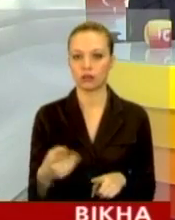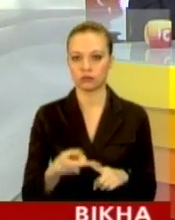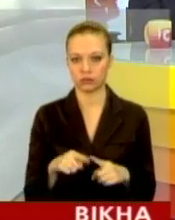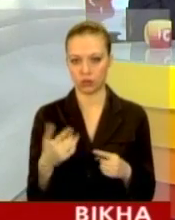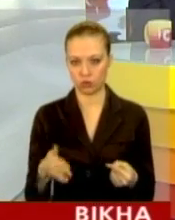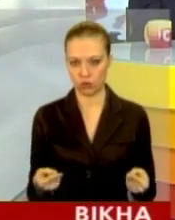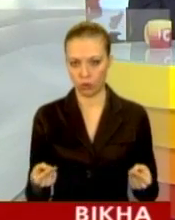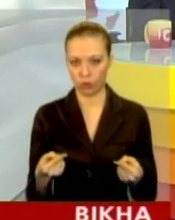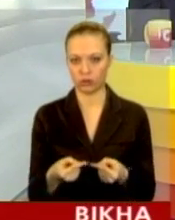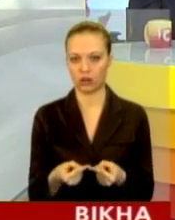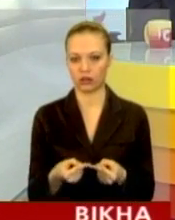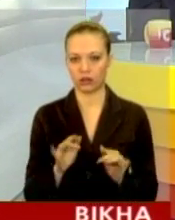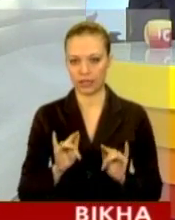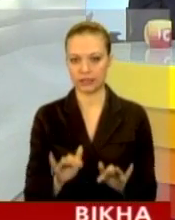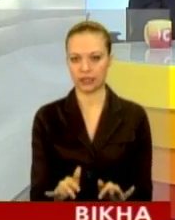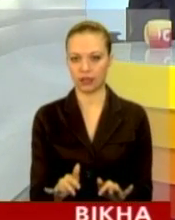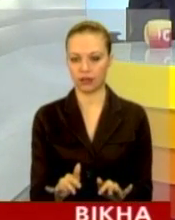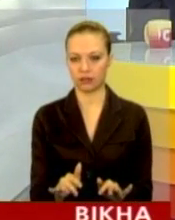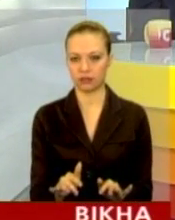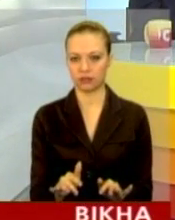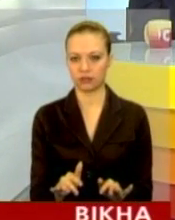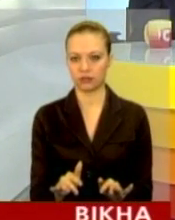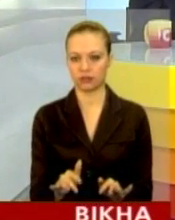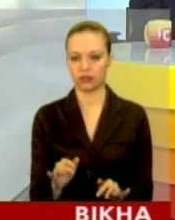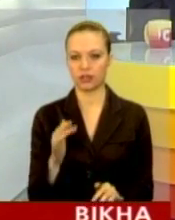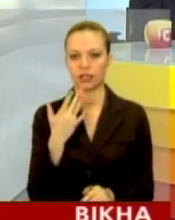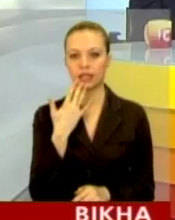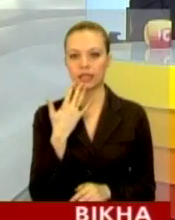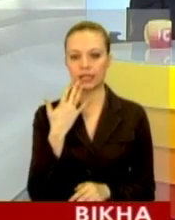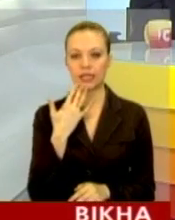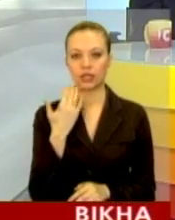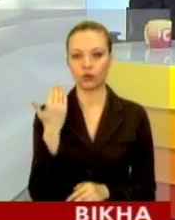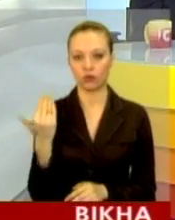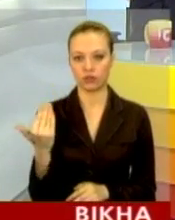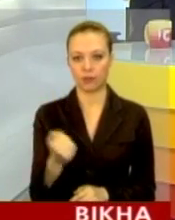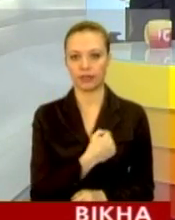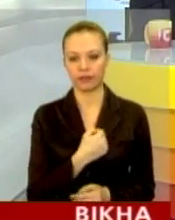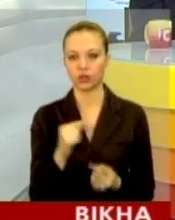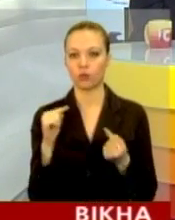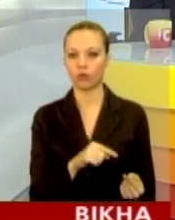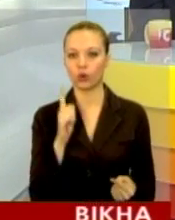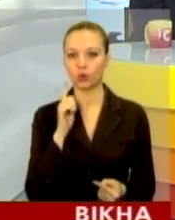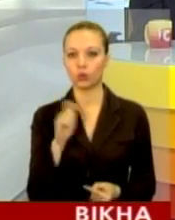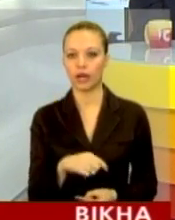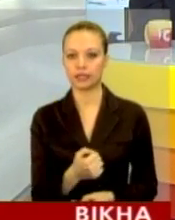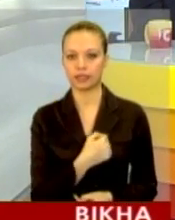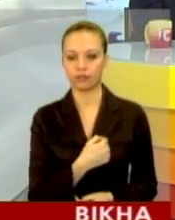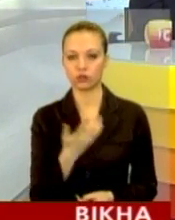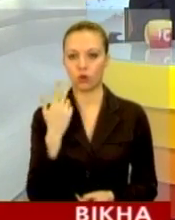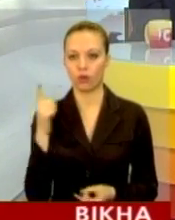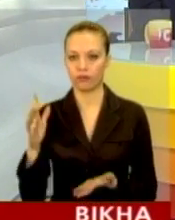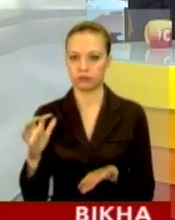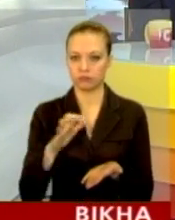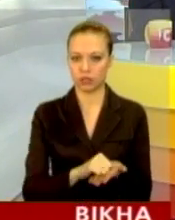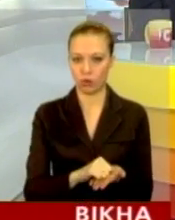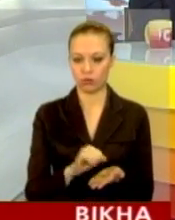конкретна дія іноземних військ проти українських військ, коли вони